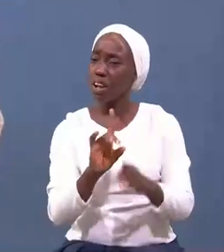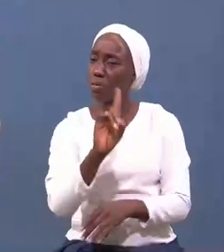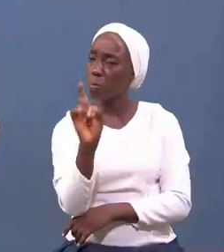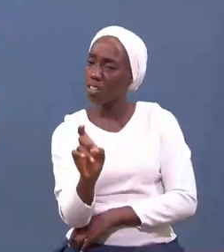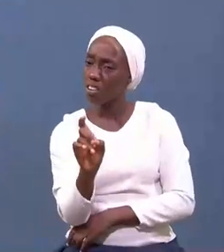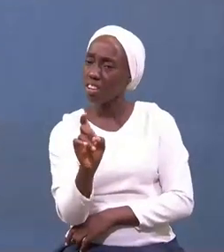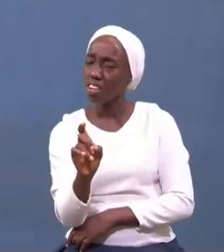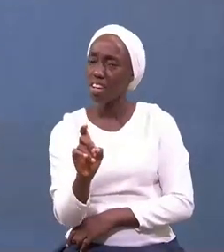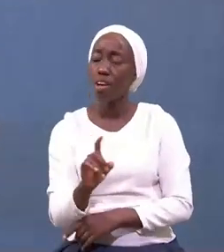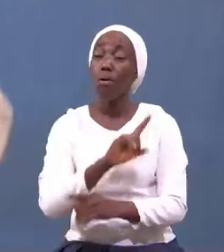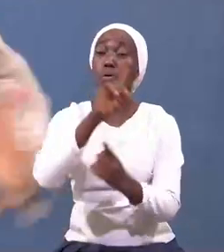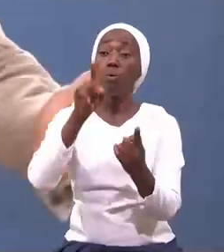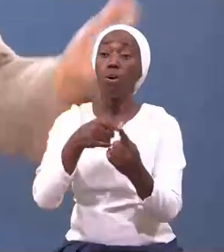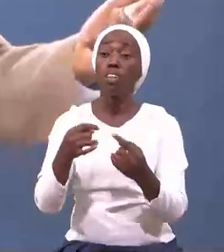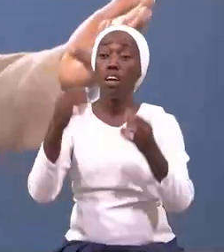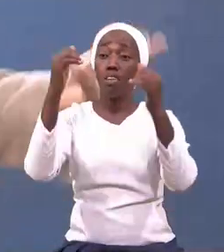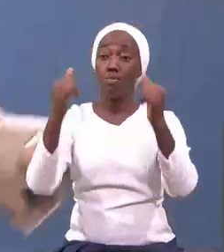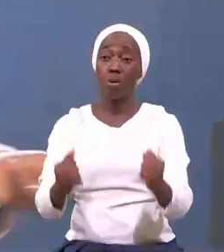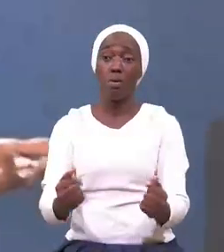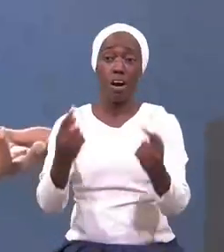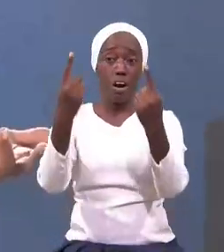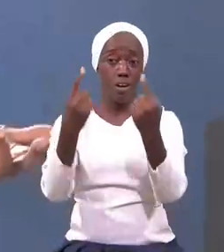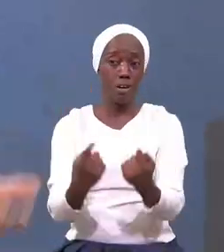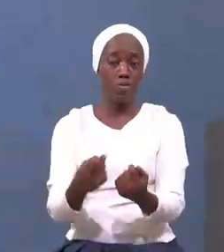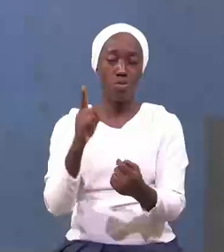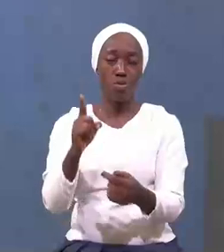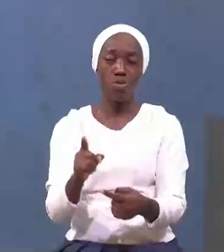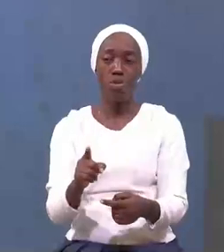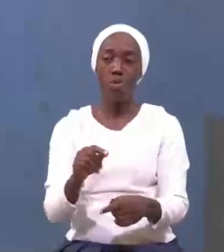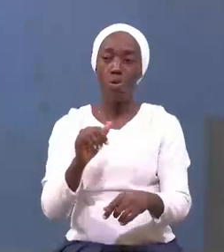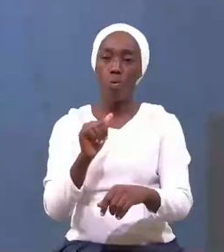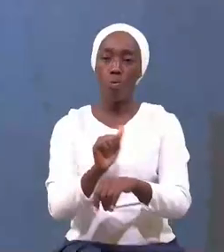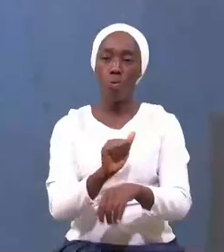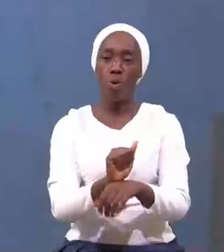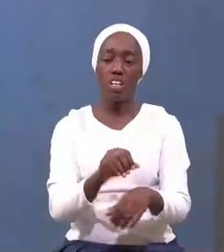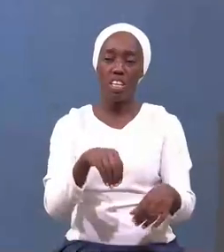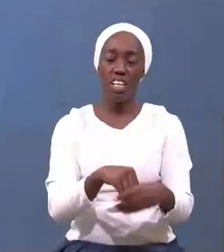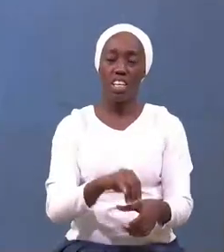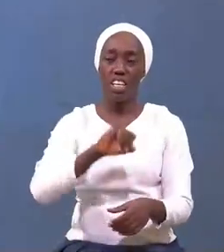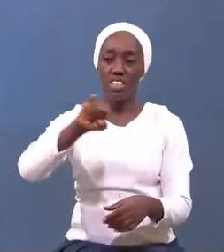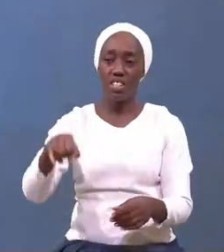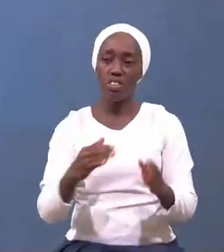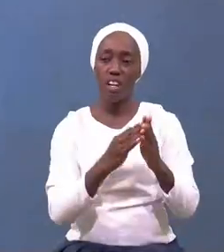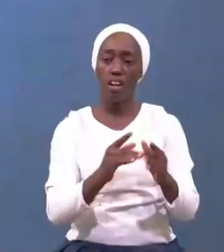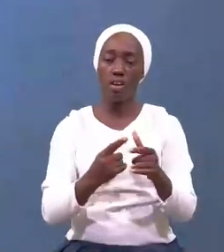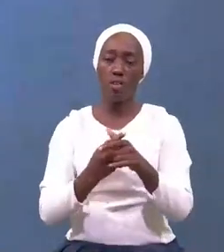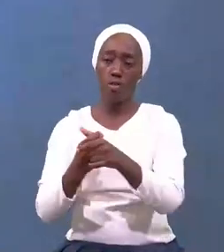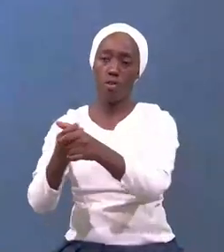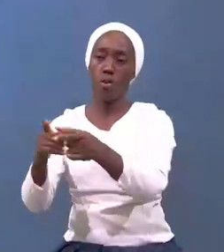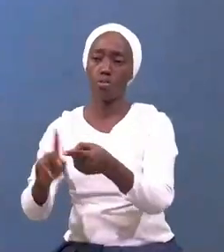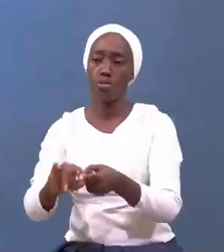Il dit, quand la puissance vient, vous travaillez à Jérusalem, vous courez dans la